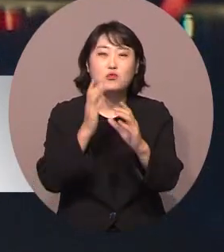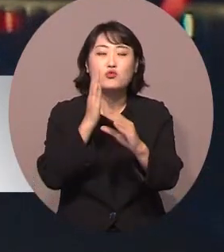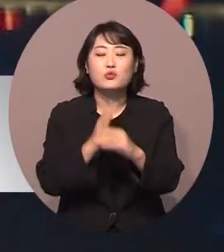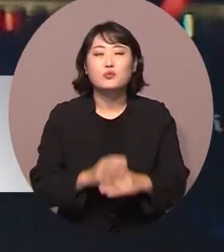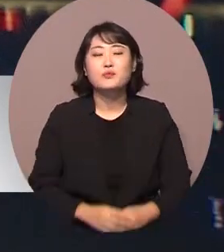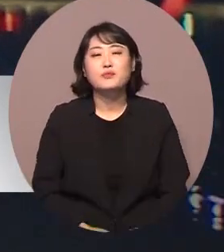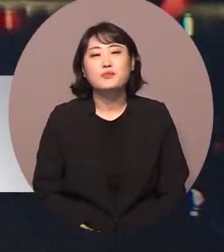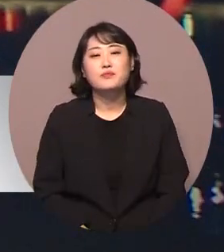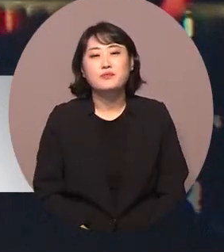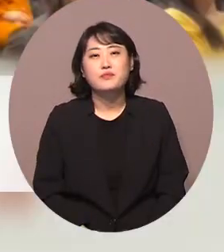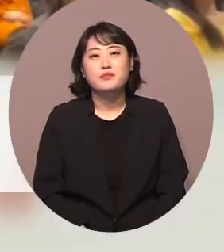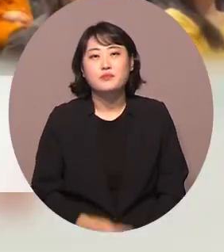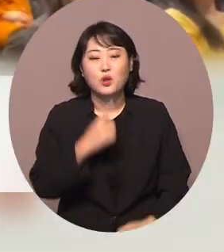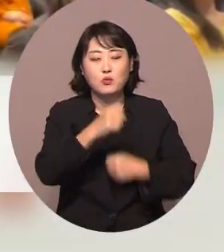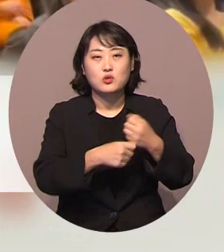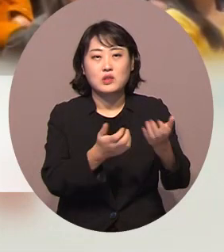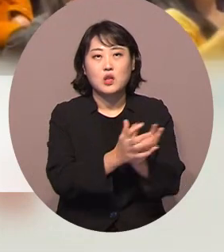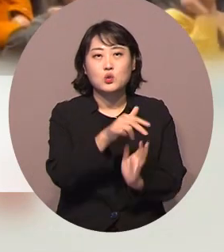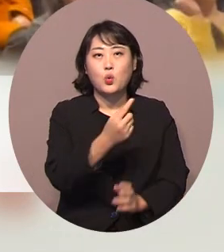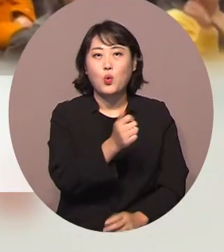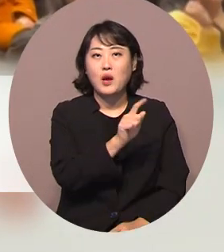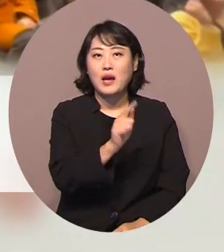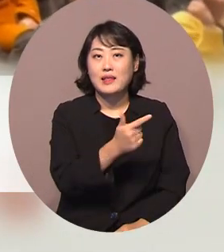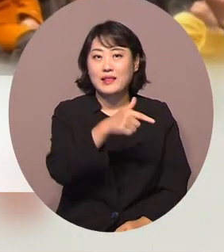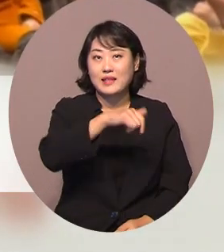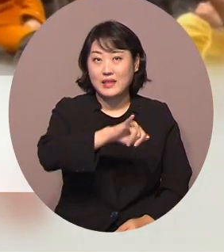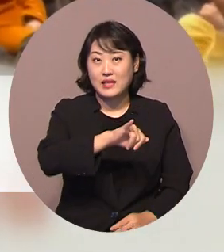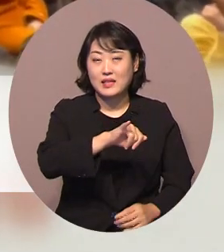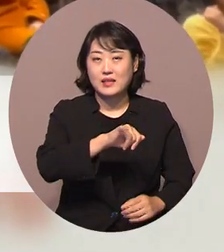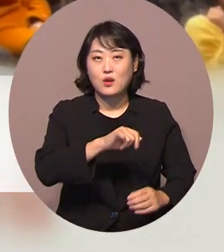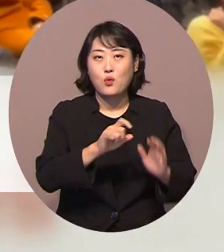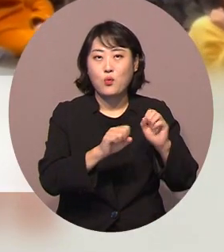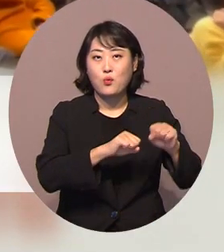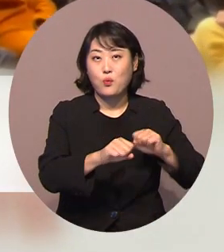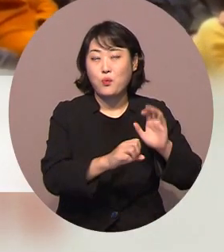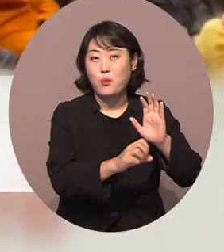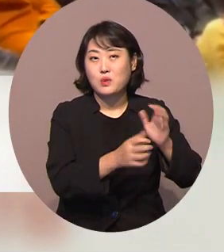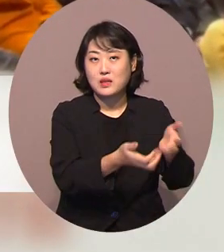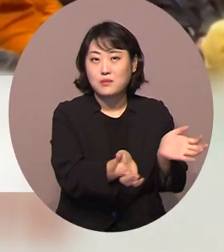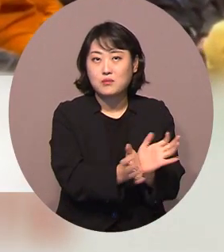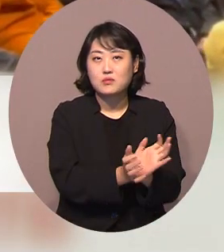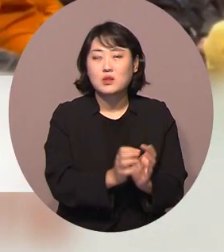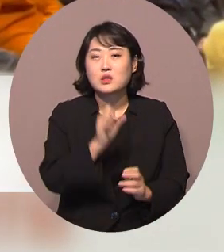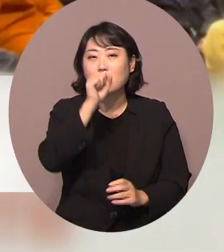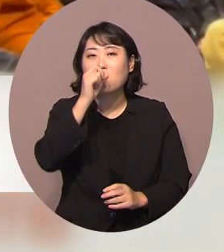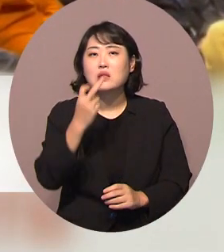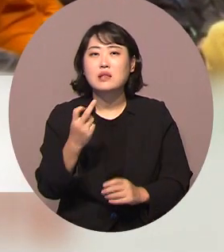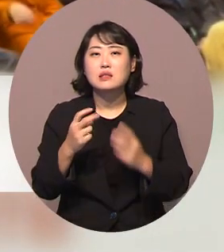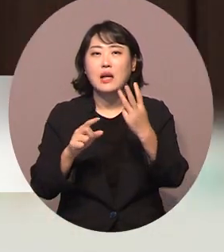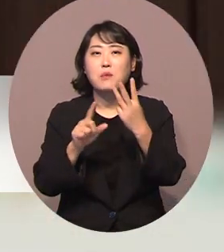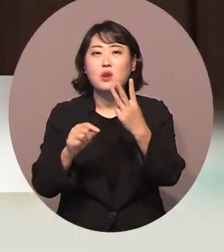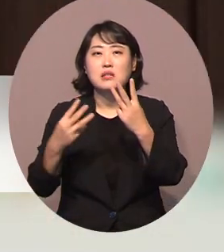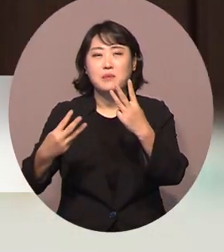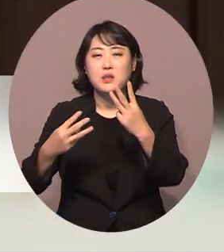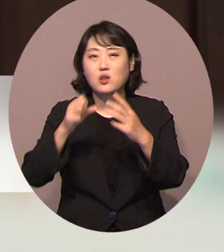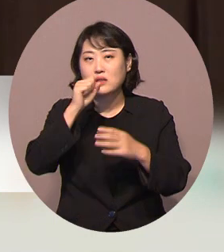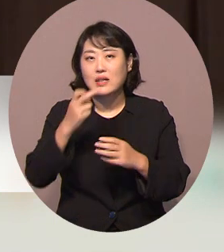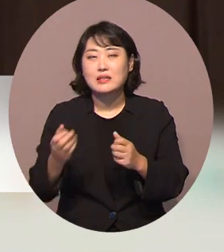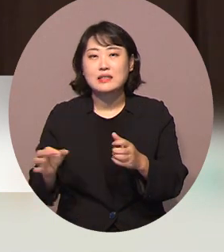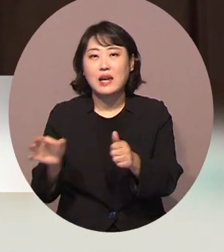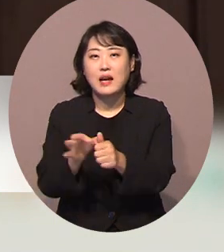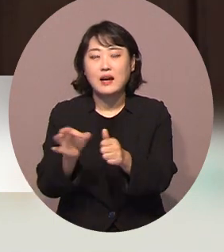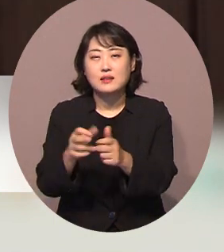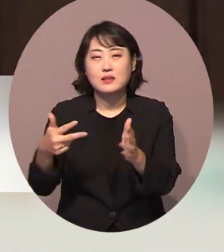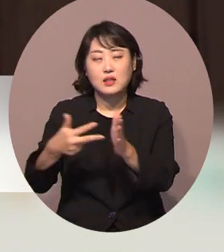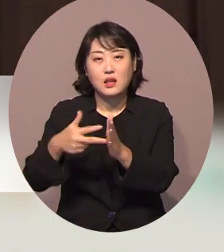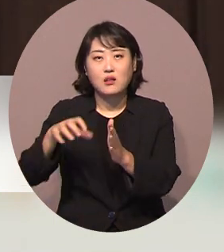있습니다 더불어민주당 조한기 예비 후보 캠프는 지난 3일 서산 장학재단 장학금 전달식에서 4월